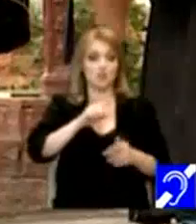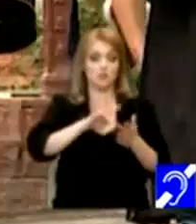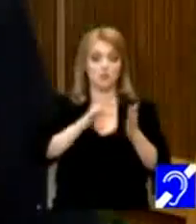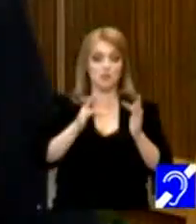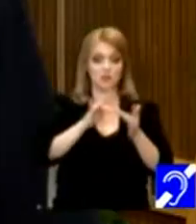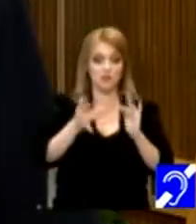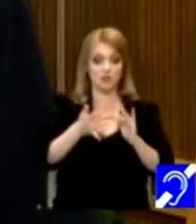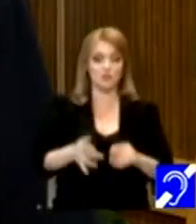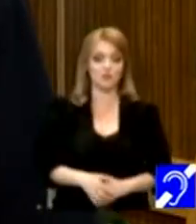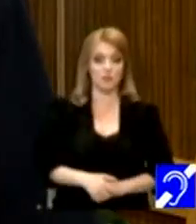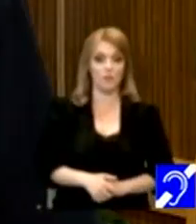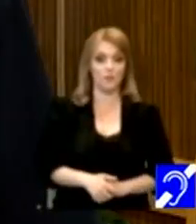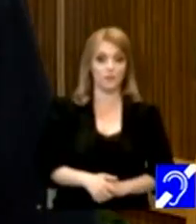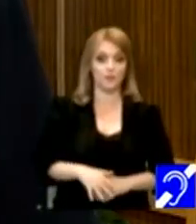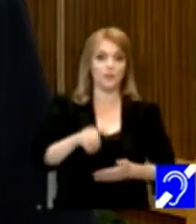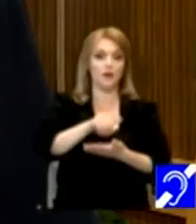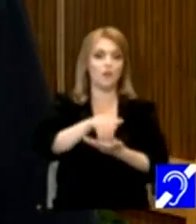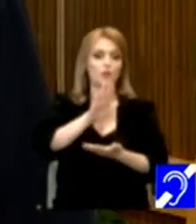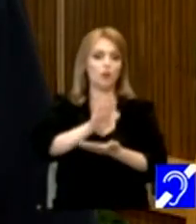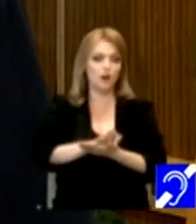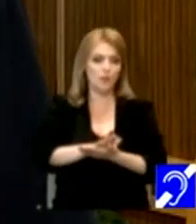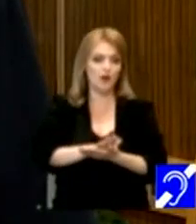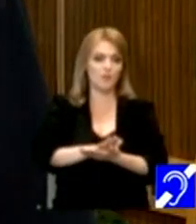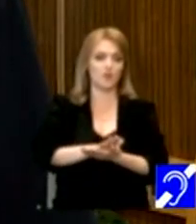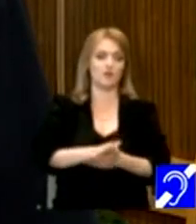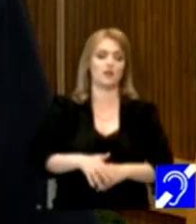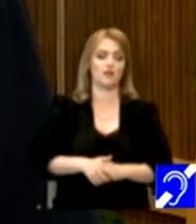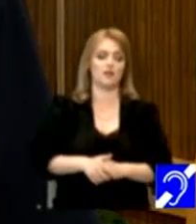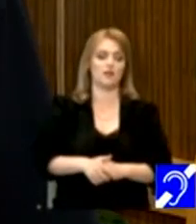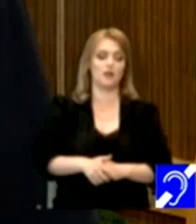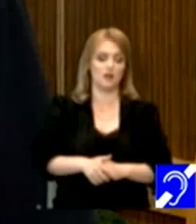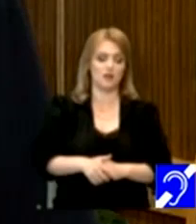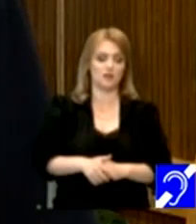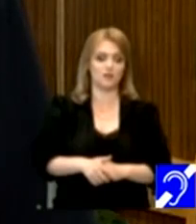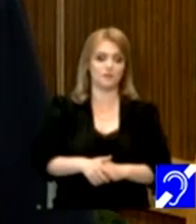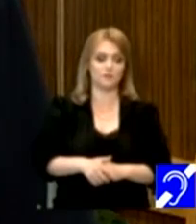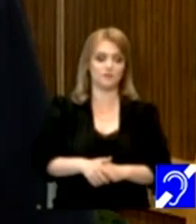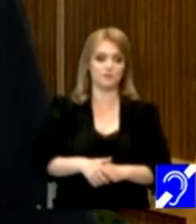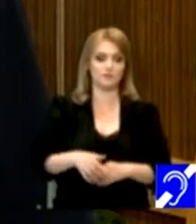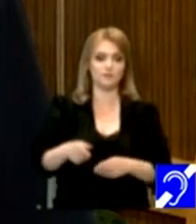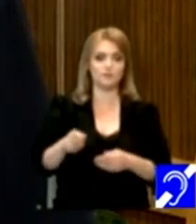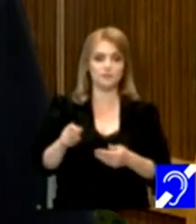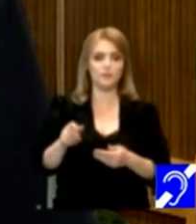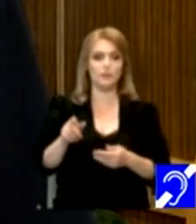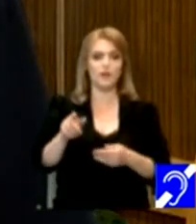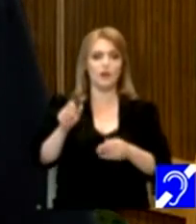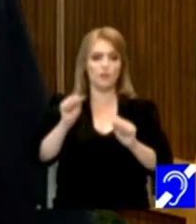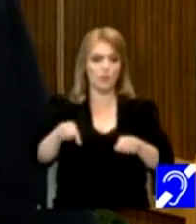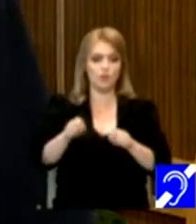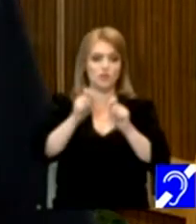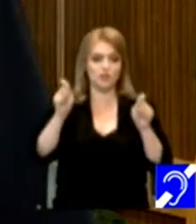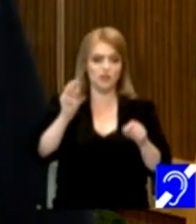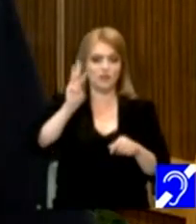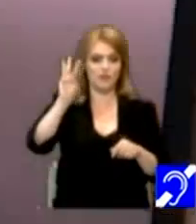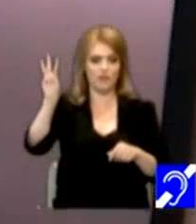solicitate. Asta e programarea și analiza produselor program, deci administrarea paginilor web ar fi